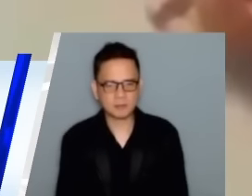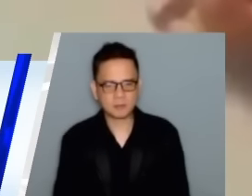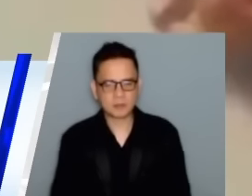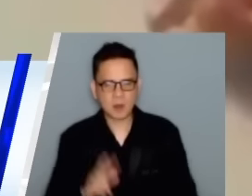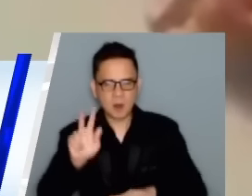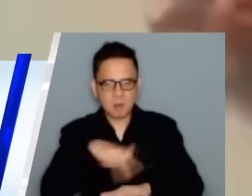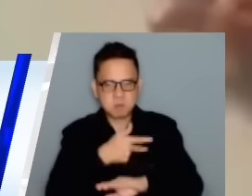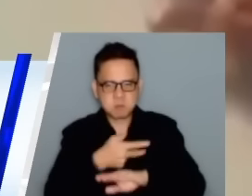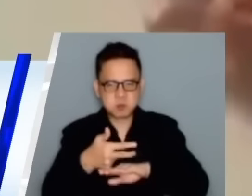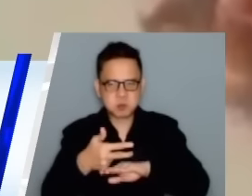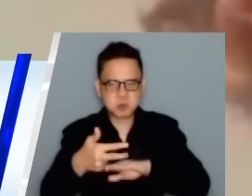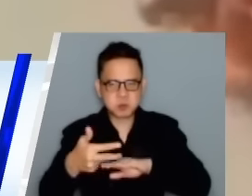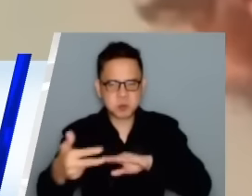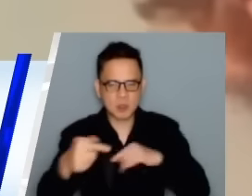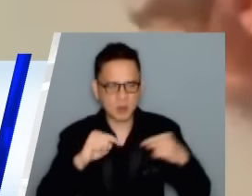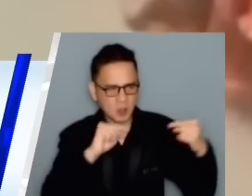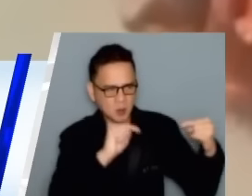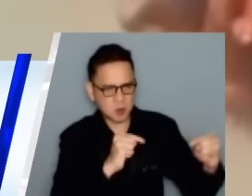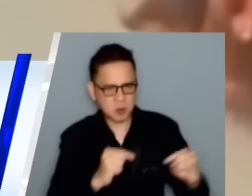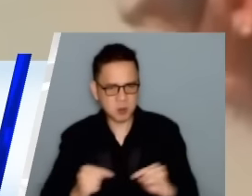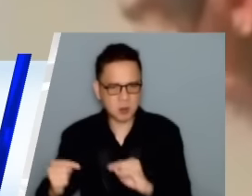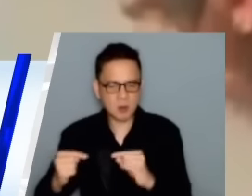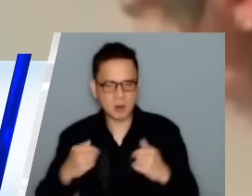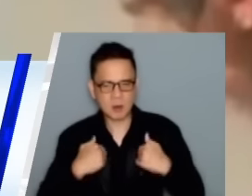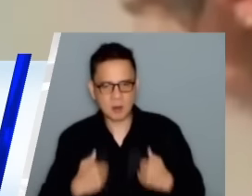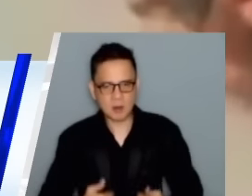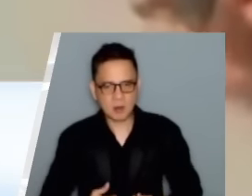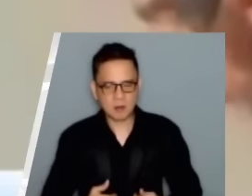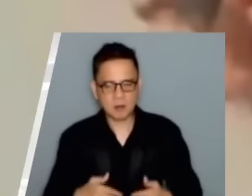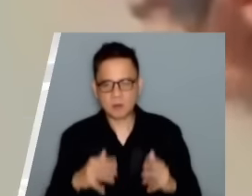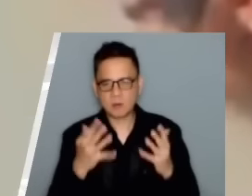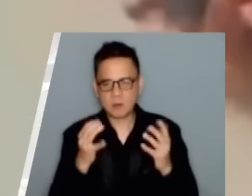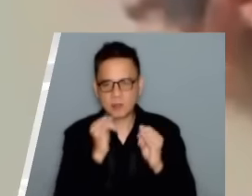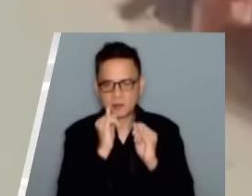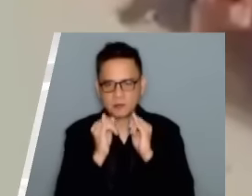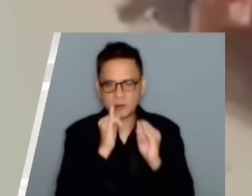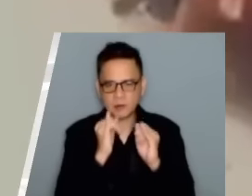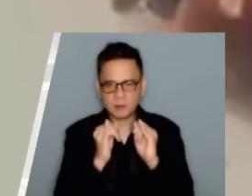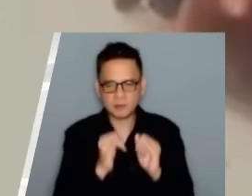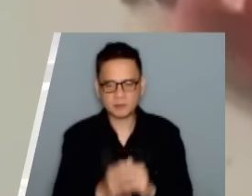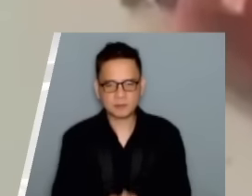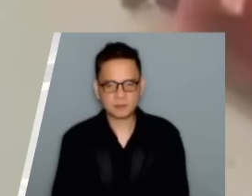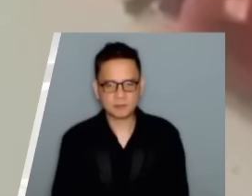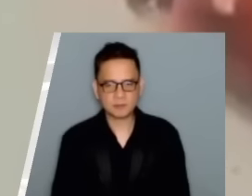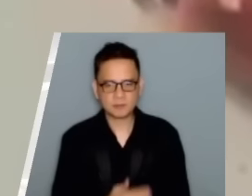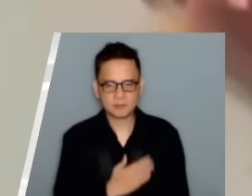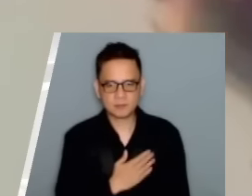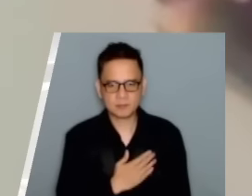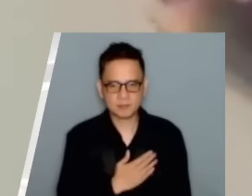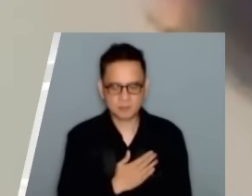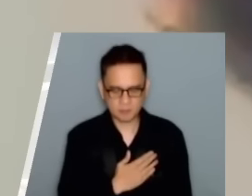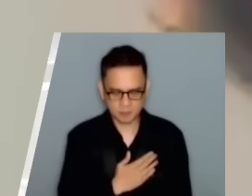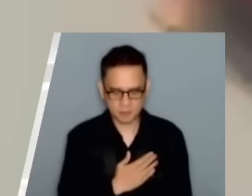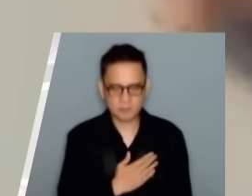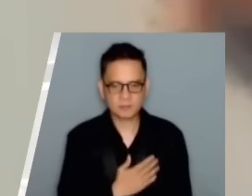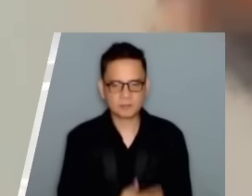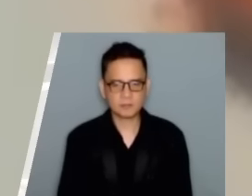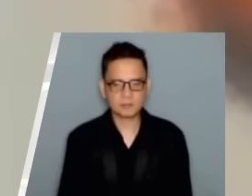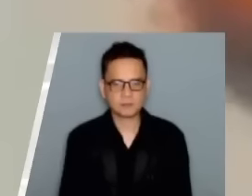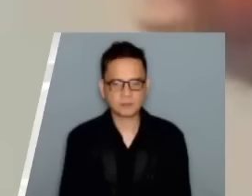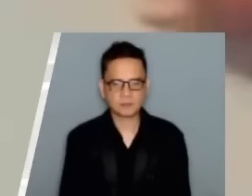disgrasya wala silang pahayag C lila dungka ng G Regional TV nagbabalita para sa gy